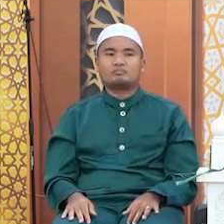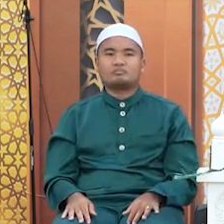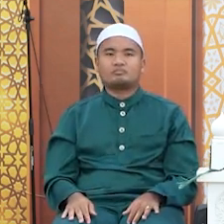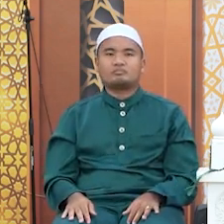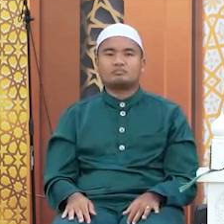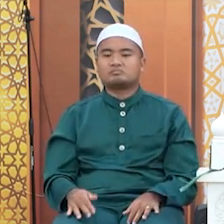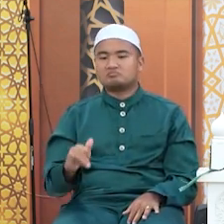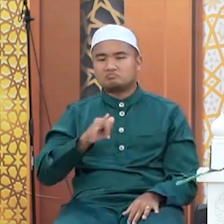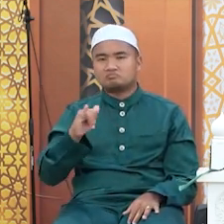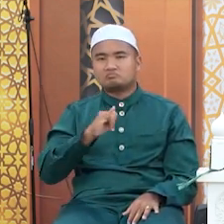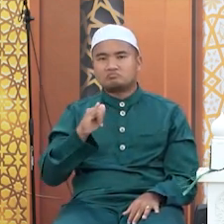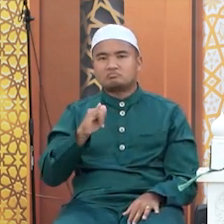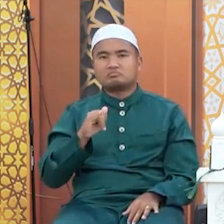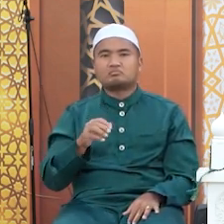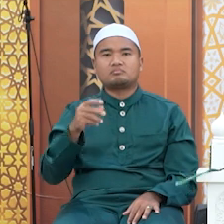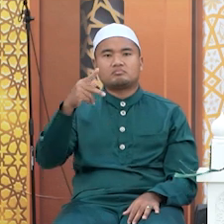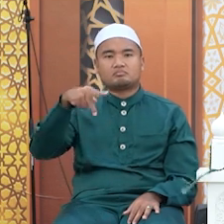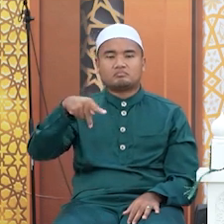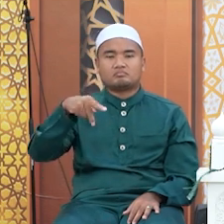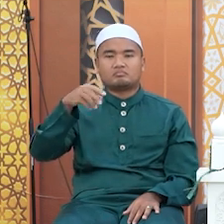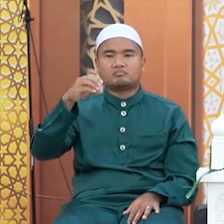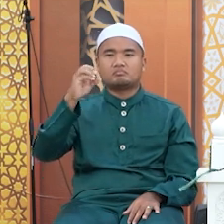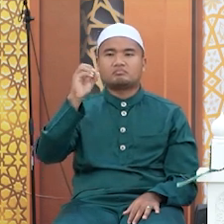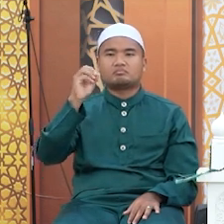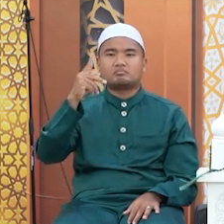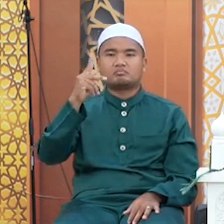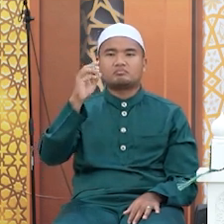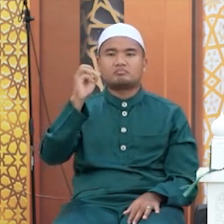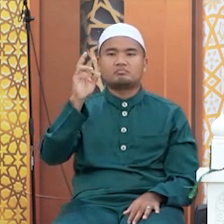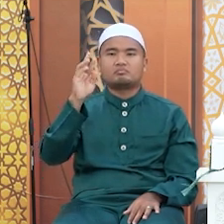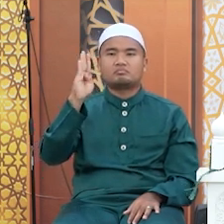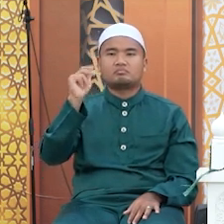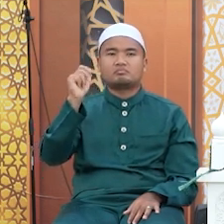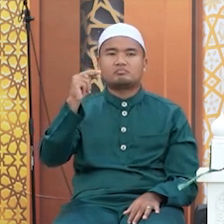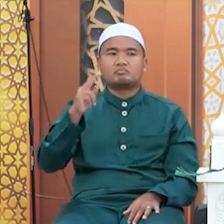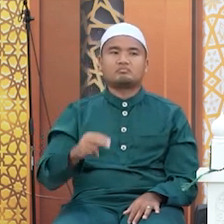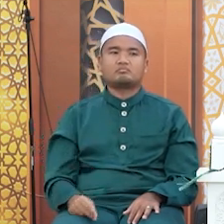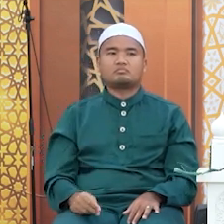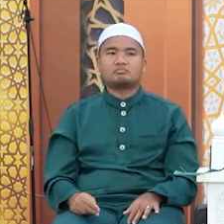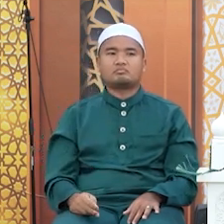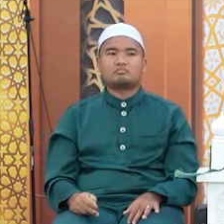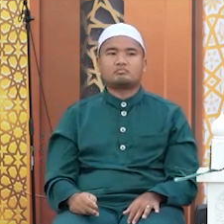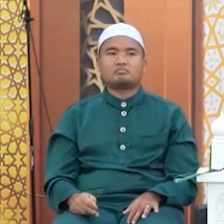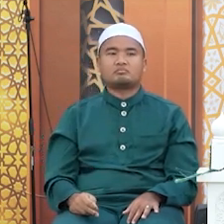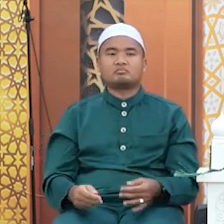lembu harga tau. Ha, yang tua-tua sikit ni boleh ingat zaman tahun 70-an.